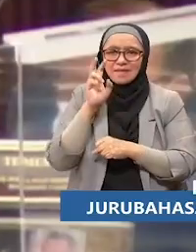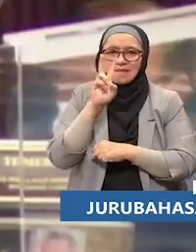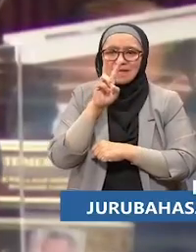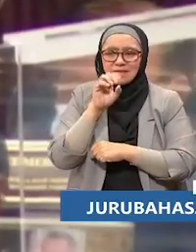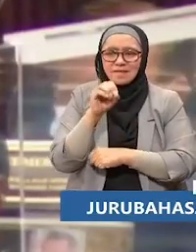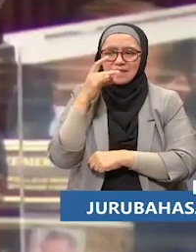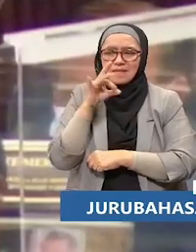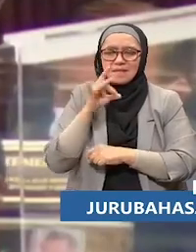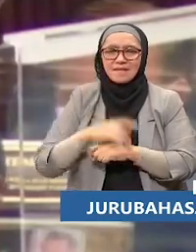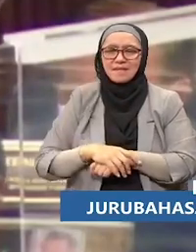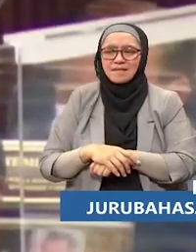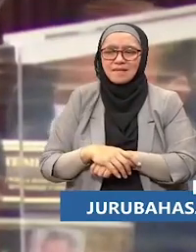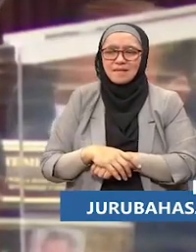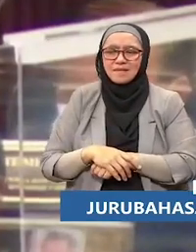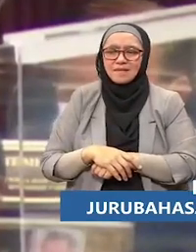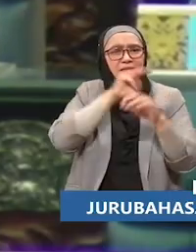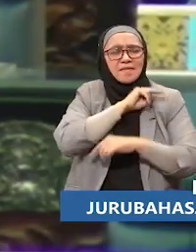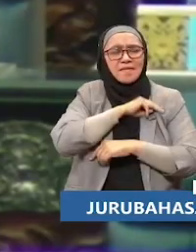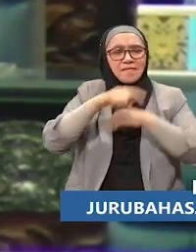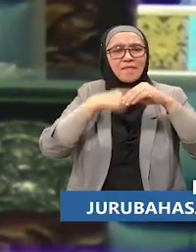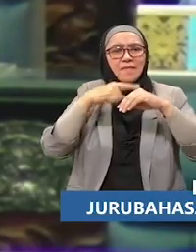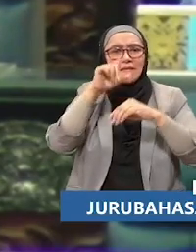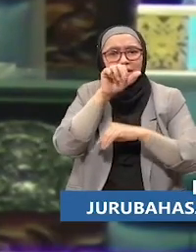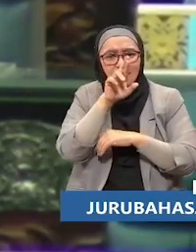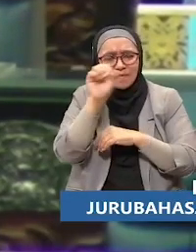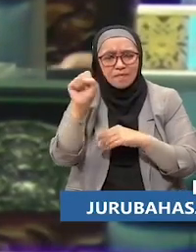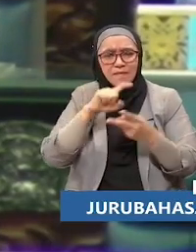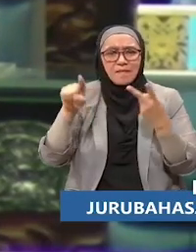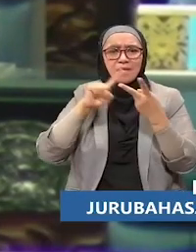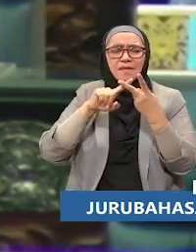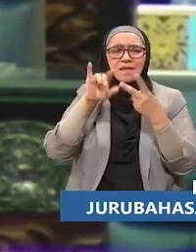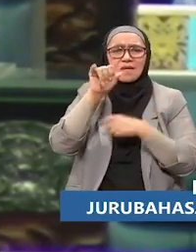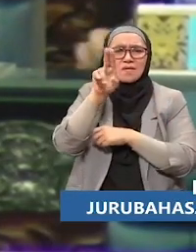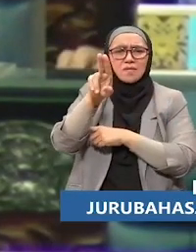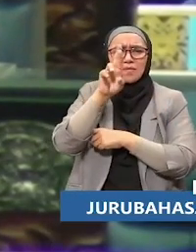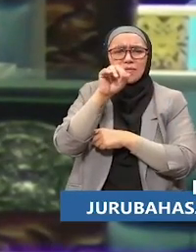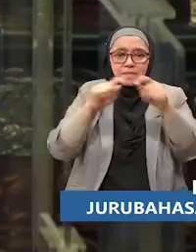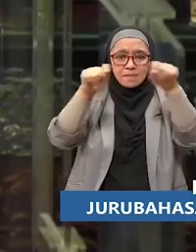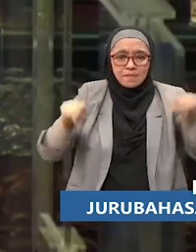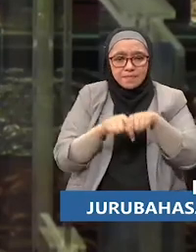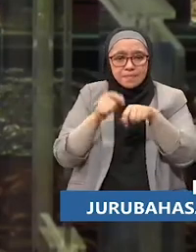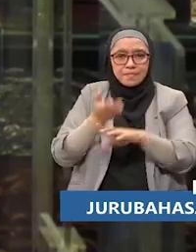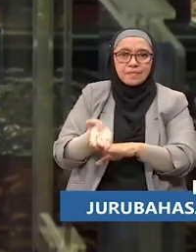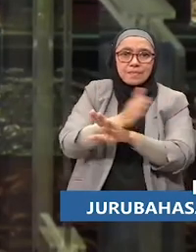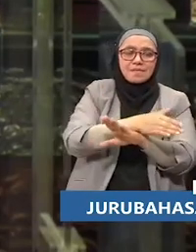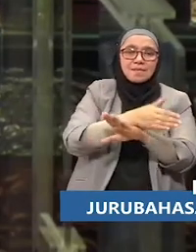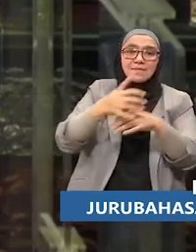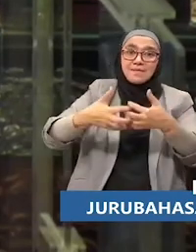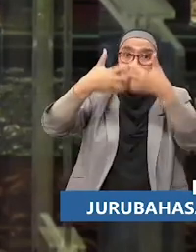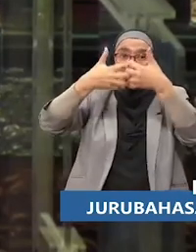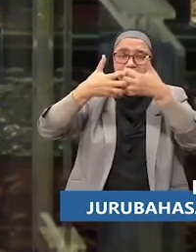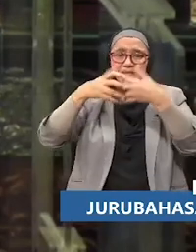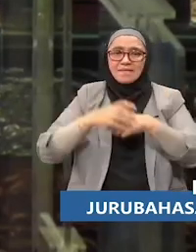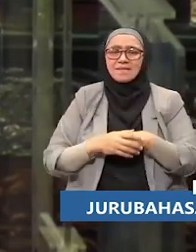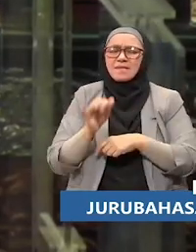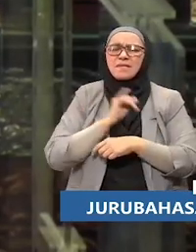Most MPs donned batik attire, adding colour to the usual backdrop of black suits in the House. Several MPs even recited